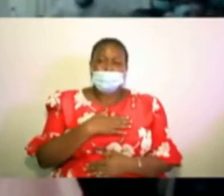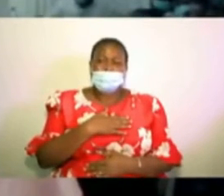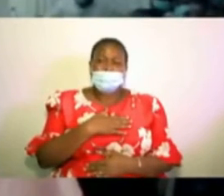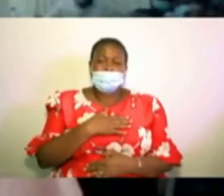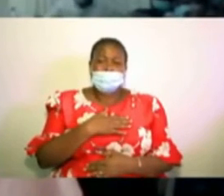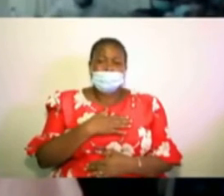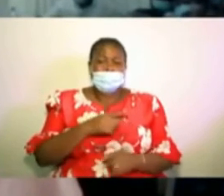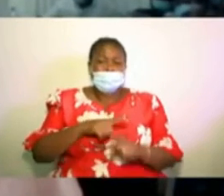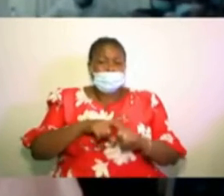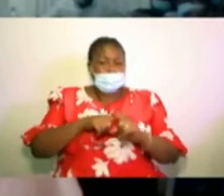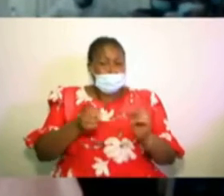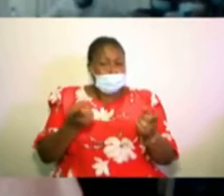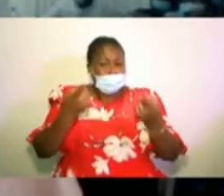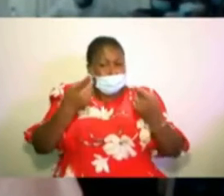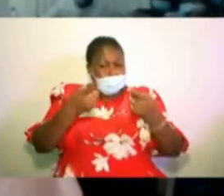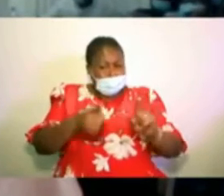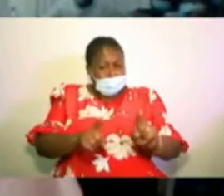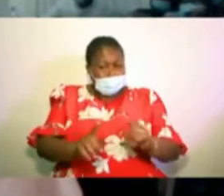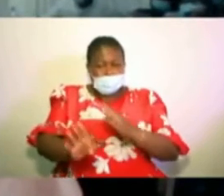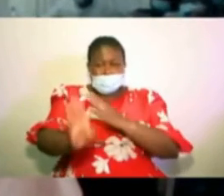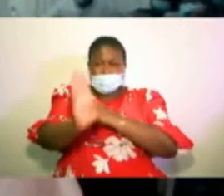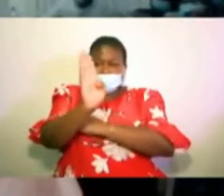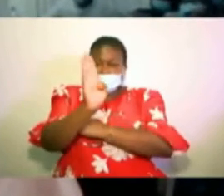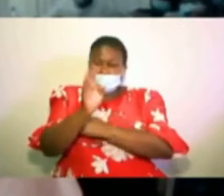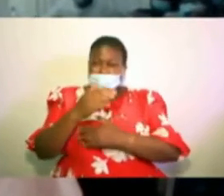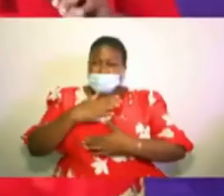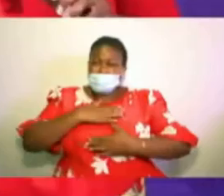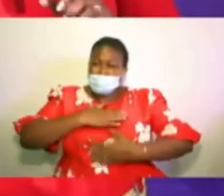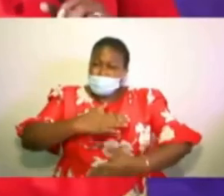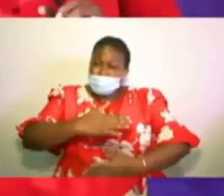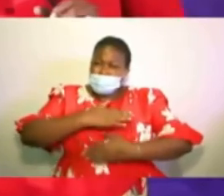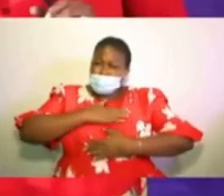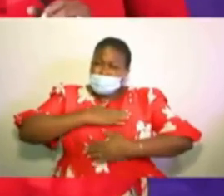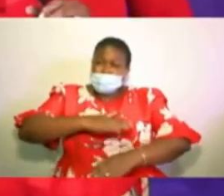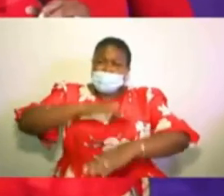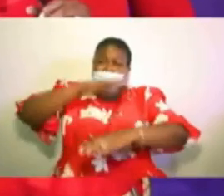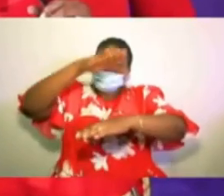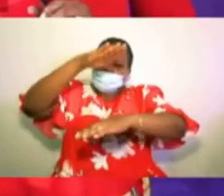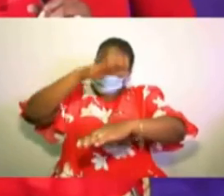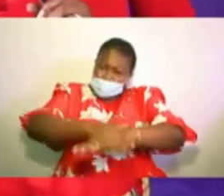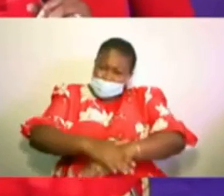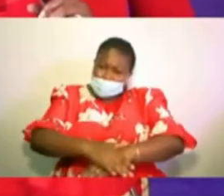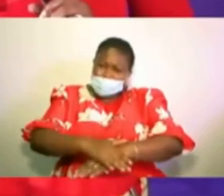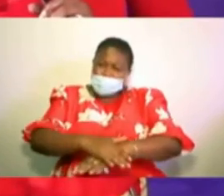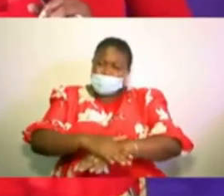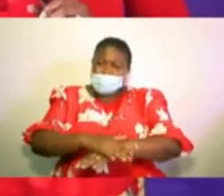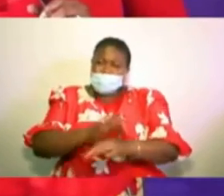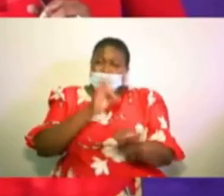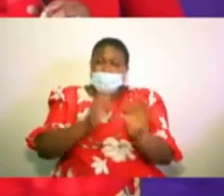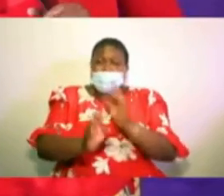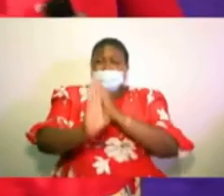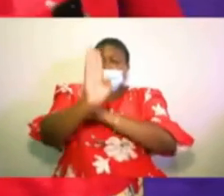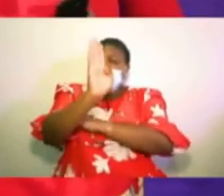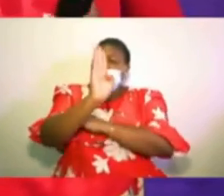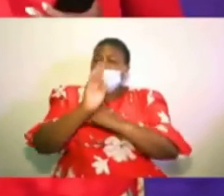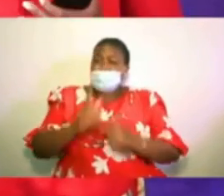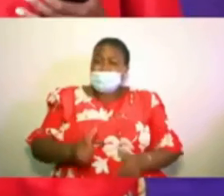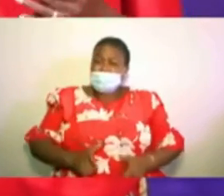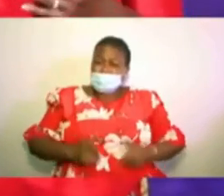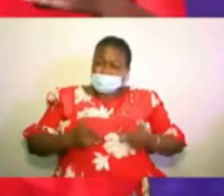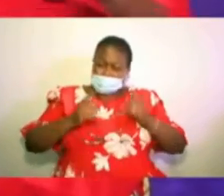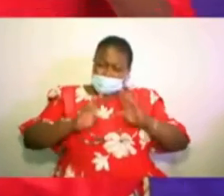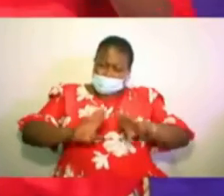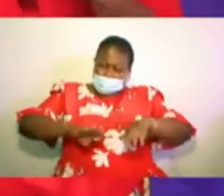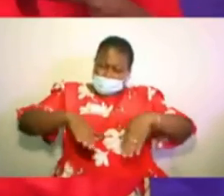God breathes into it, mais lorsque Dieu souffle dans le corps, and the Spirit of God is present to give it life,